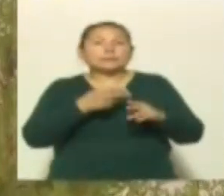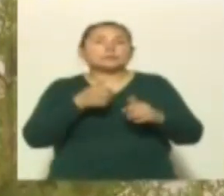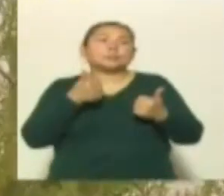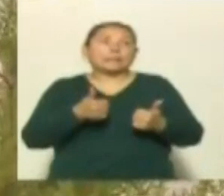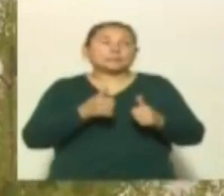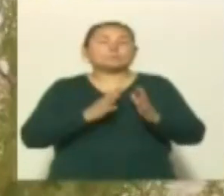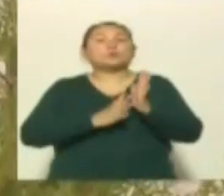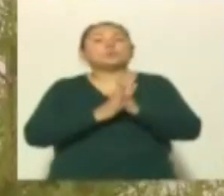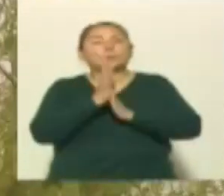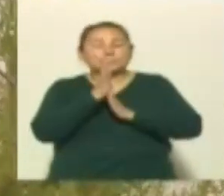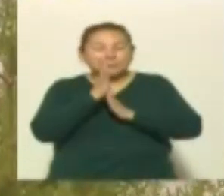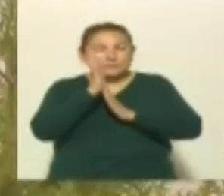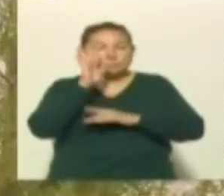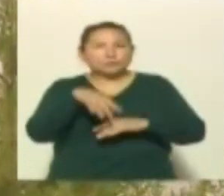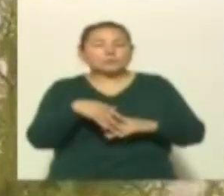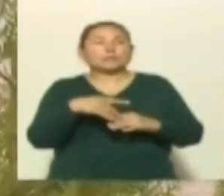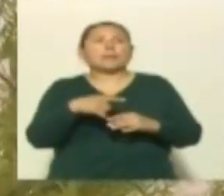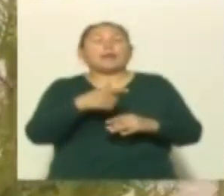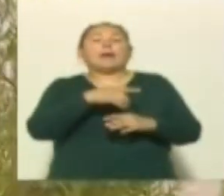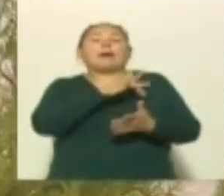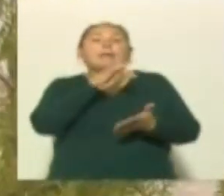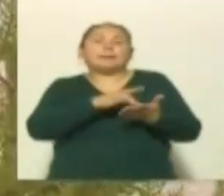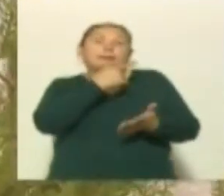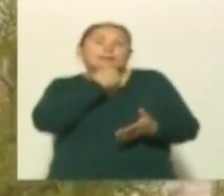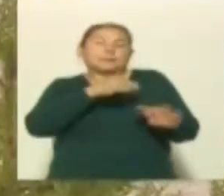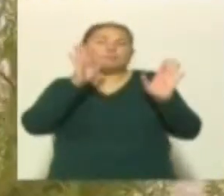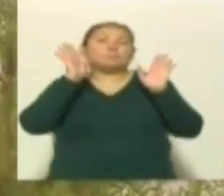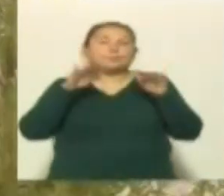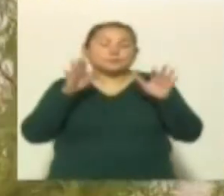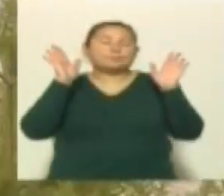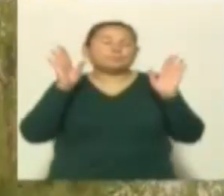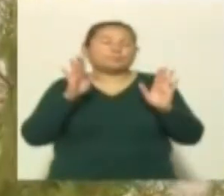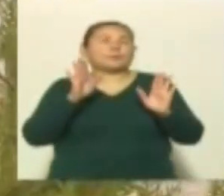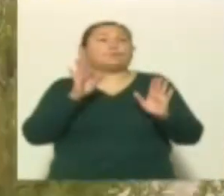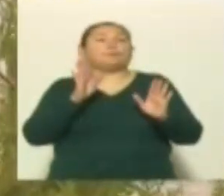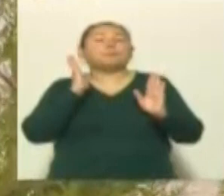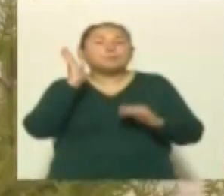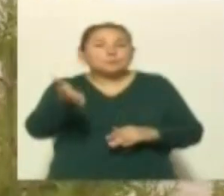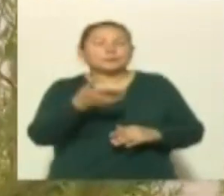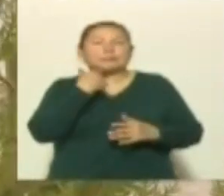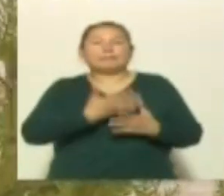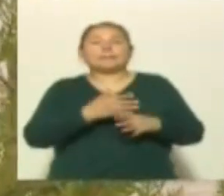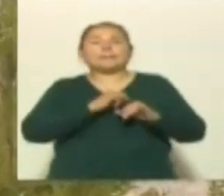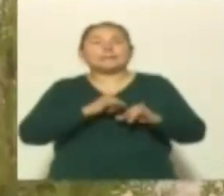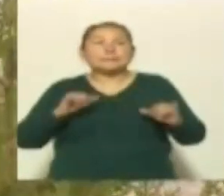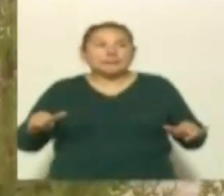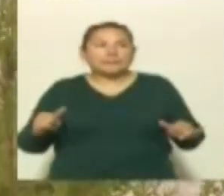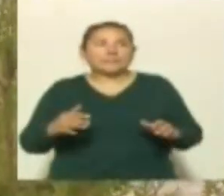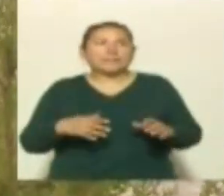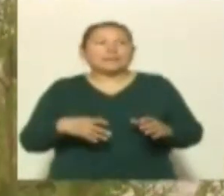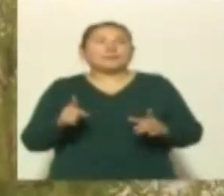мәуелеп өсіп кетсін, қаламыздың көркін берсін, халыққа жақсы өттегі берсін, көлеңке берсін. Шөлейт